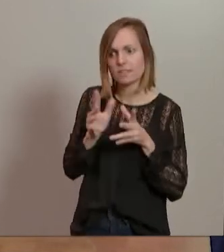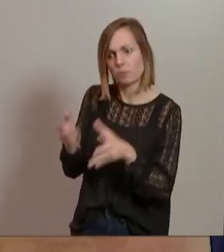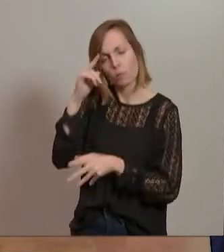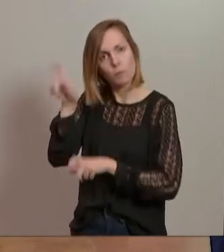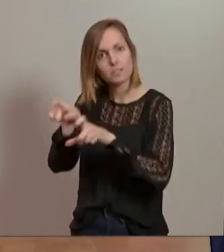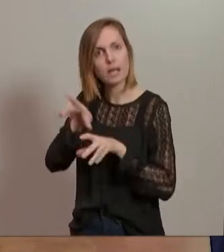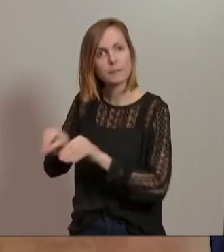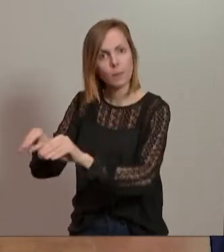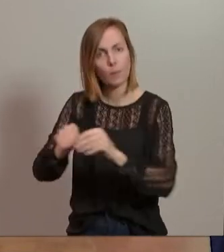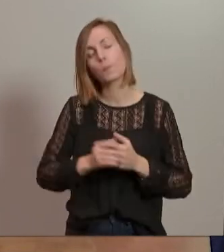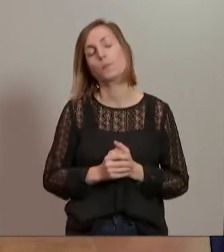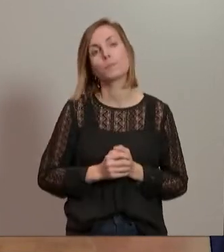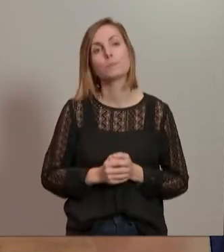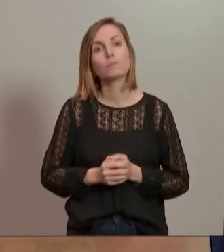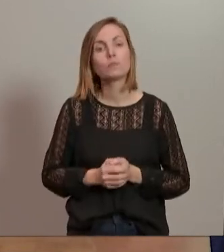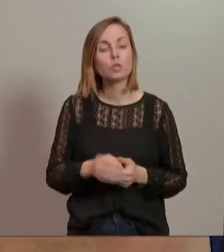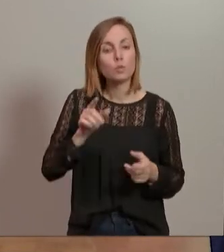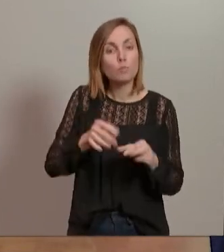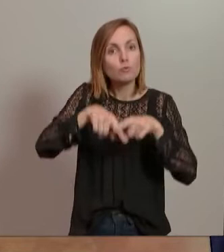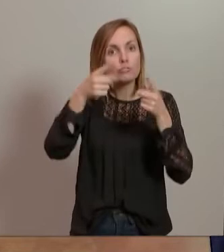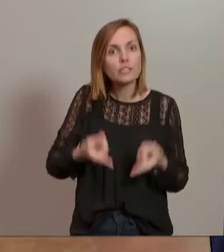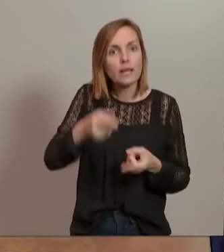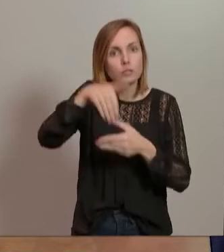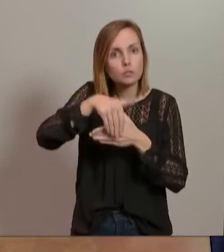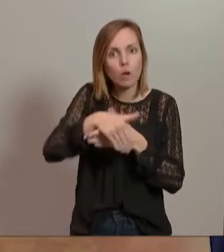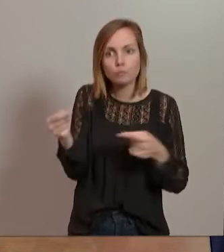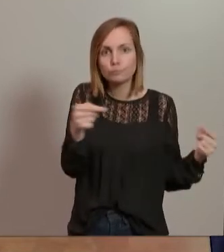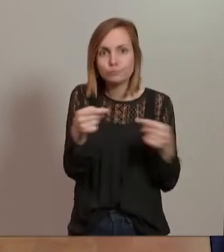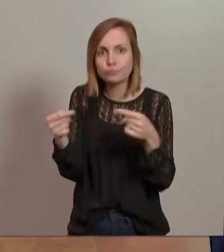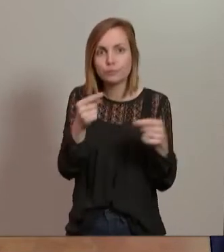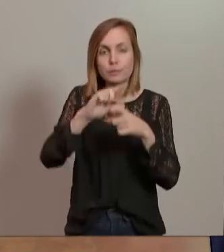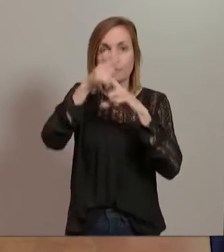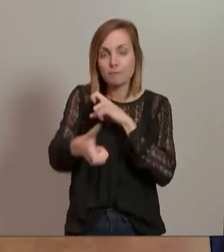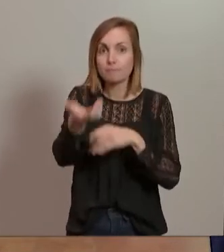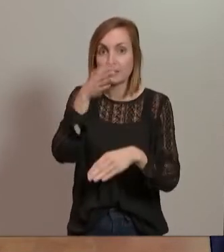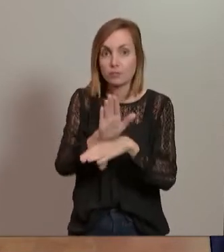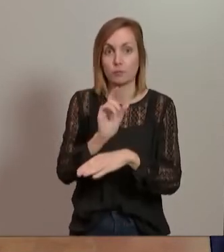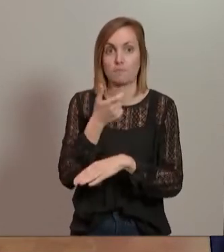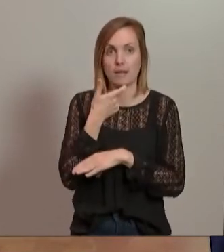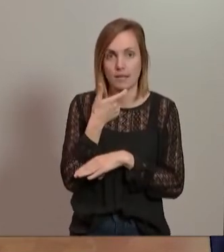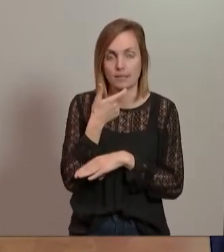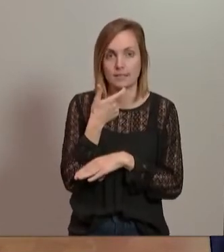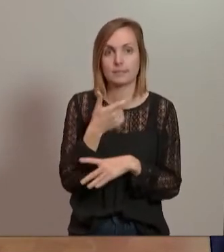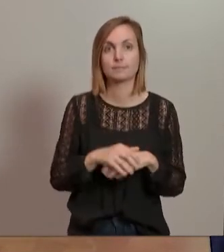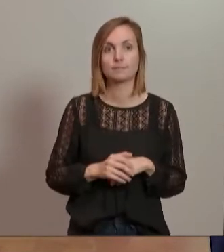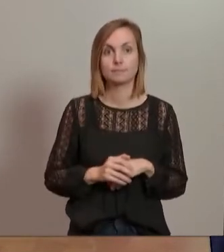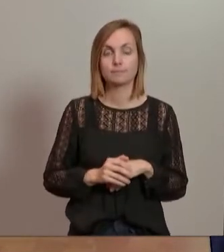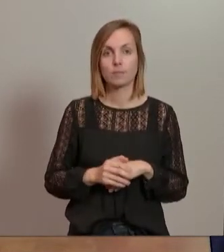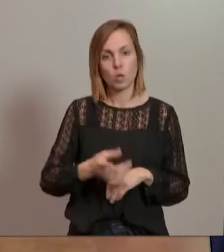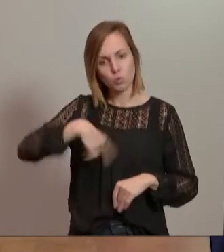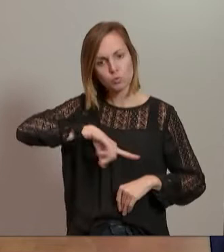Reuséennes. Le budget débattu ce soir et qui sera présenté en mars prochain, nous le qualifions de collectif et